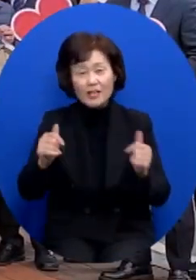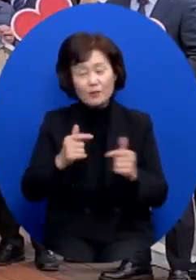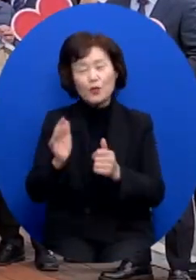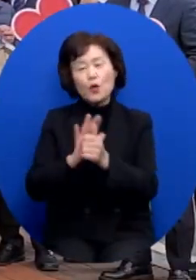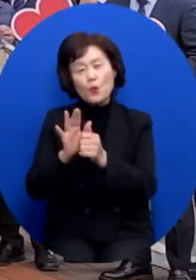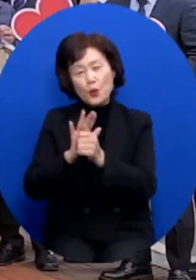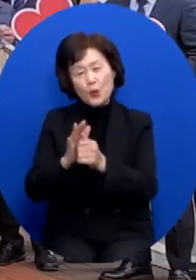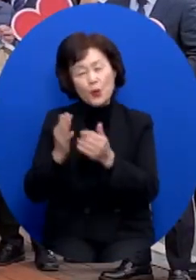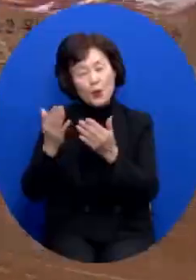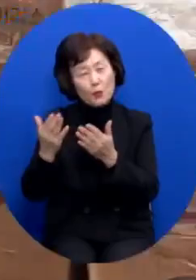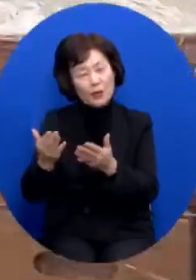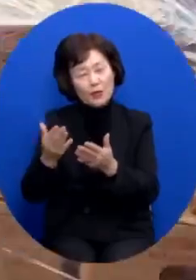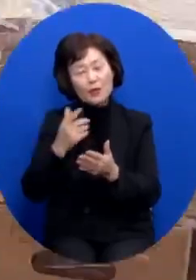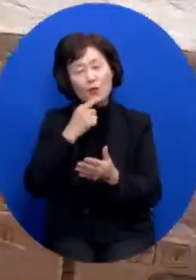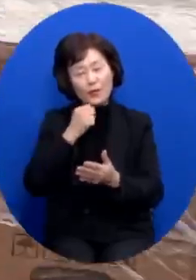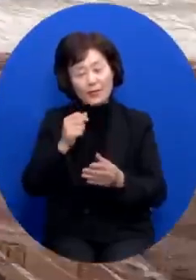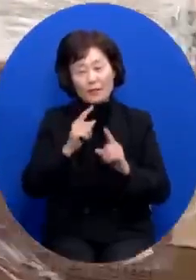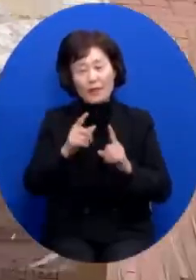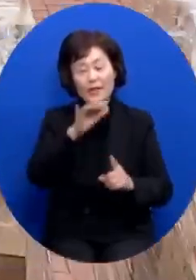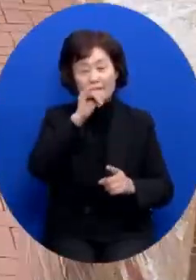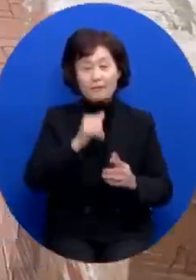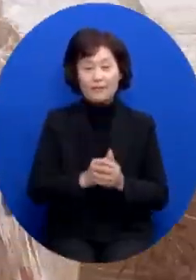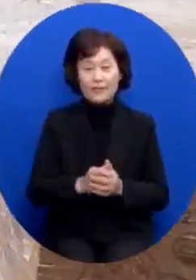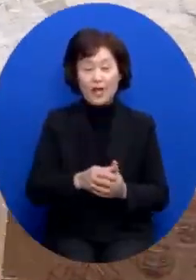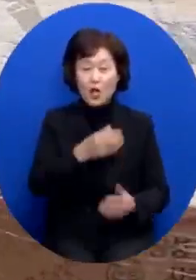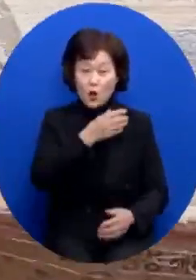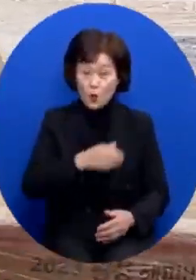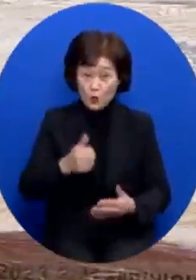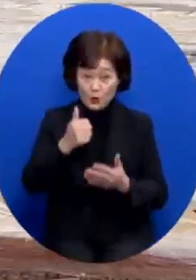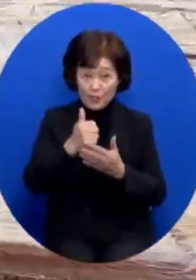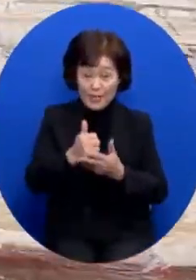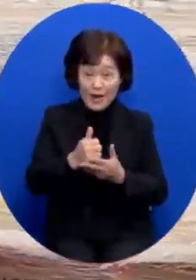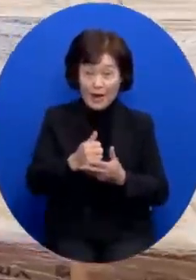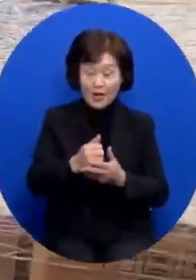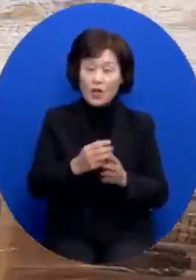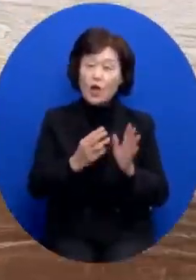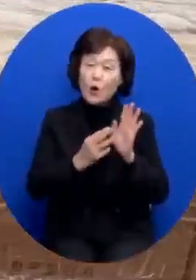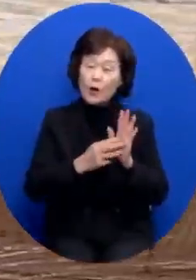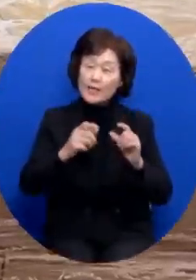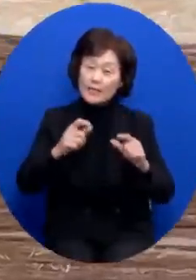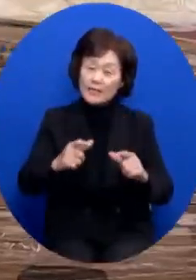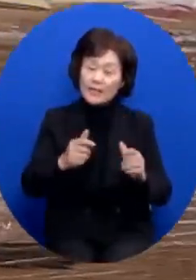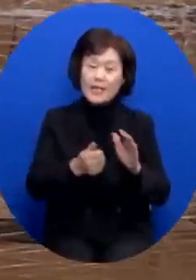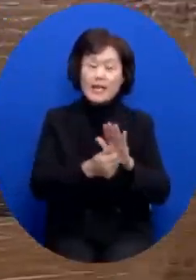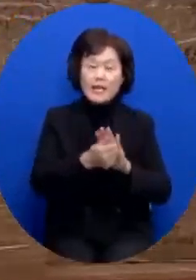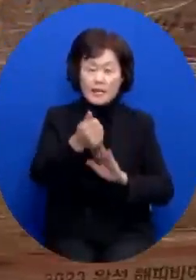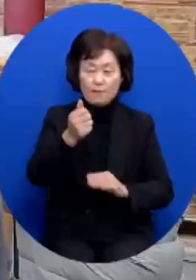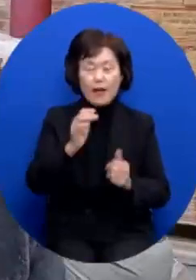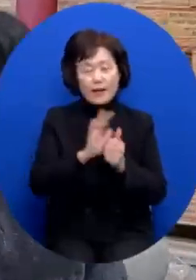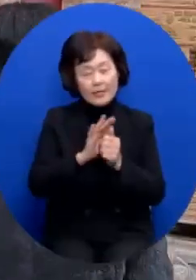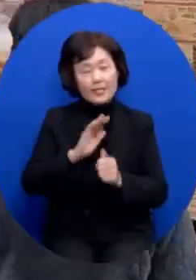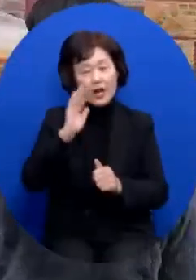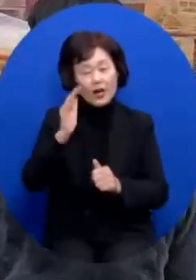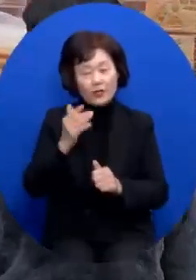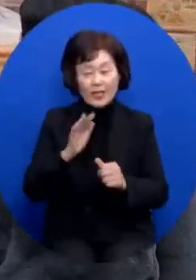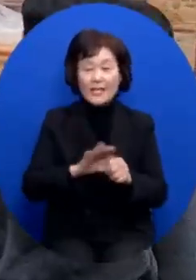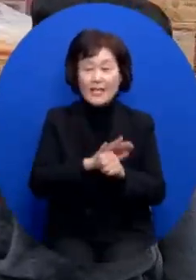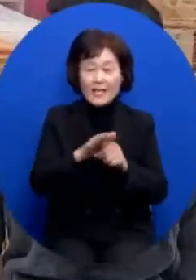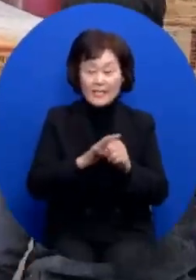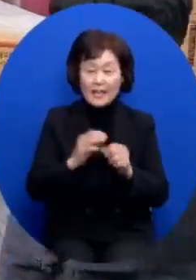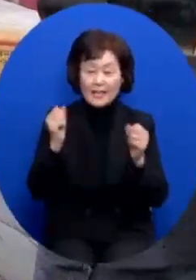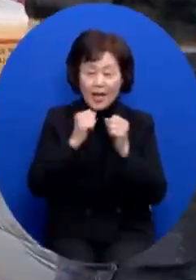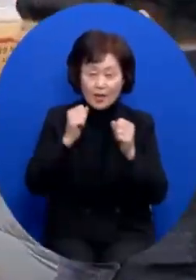전했습니다. 박준희 관악구청장은 관악구 지역에 희망과 격려가 되는 사랑의 김장을 전달해